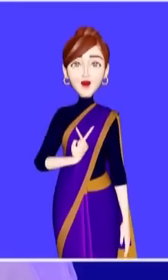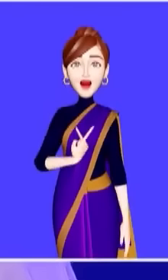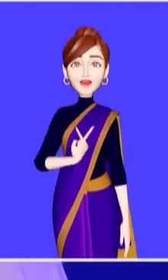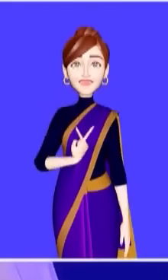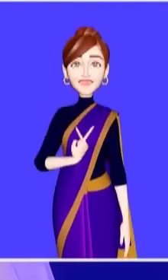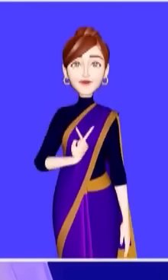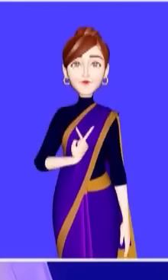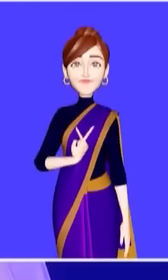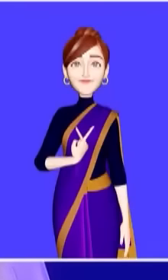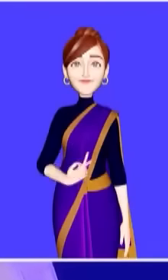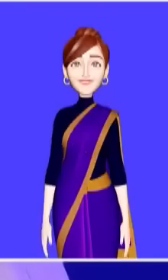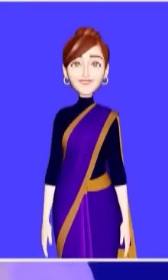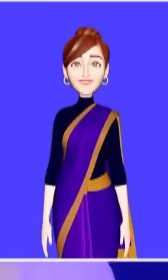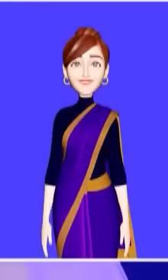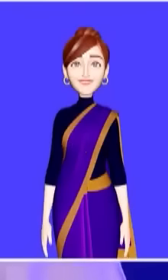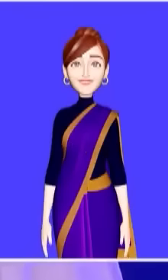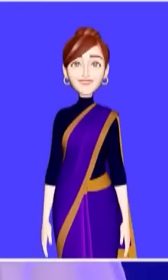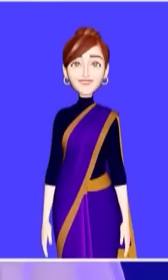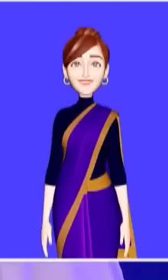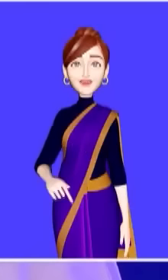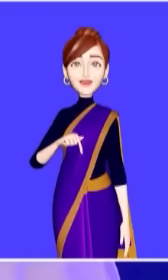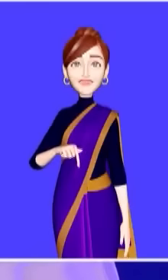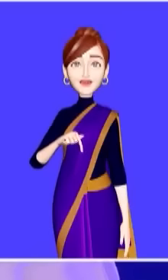सिर्फ प्रारंभिक संकेत है।